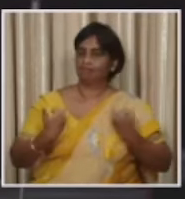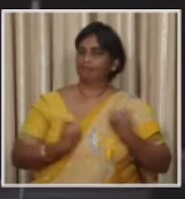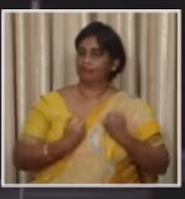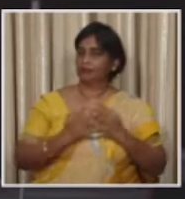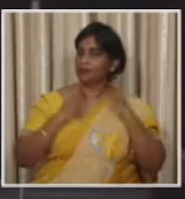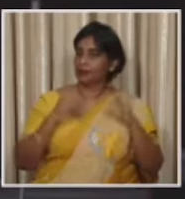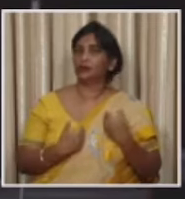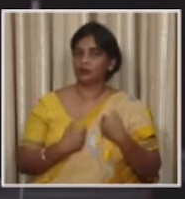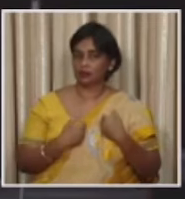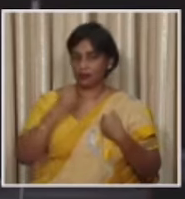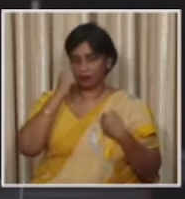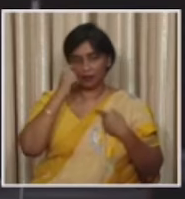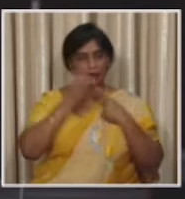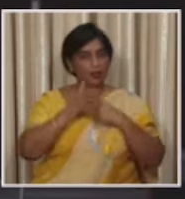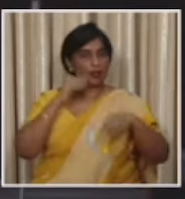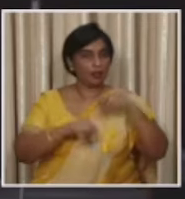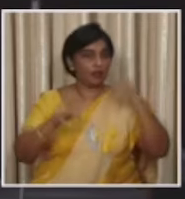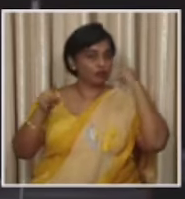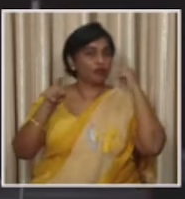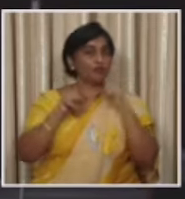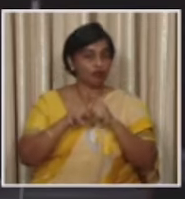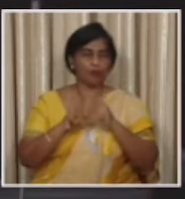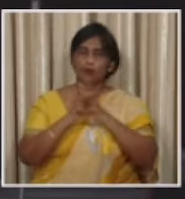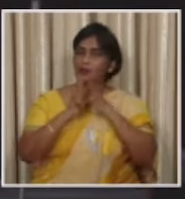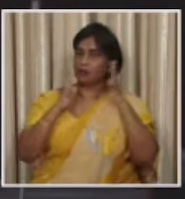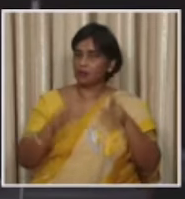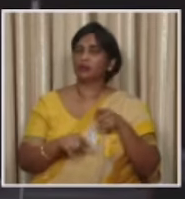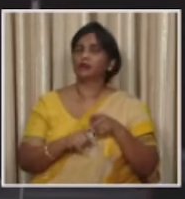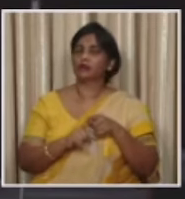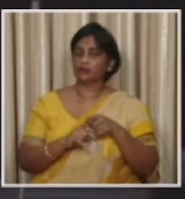වුණා. මැතිවරණයක් ඉලක්ක කරගෙන අපිව දැඩි